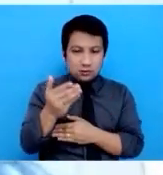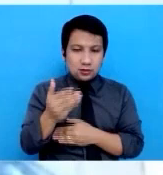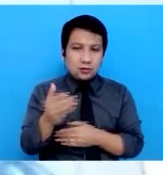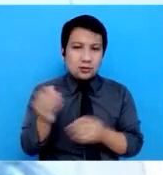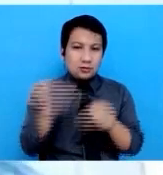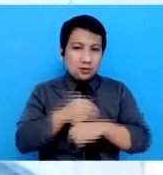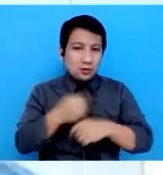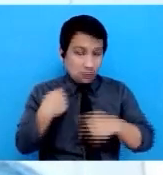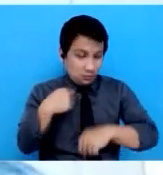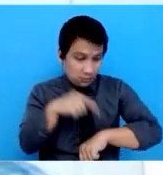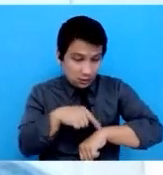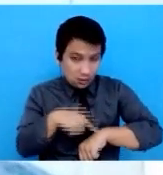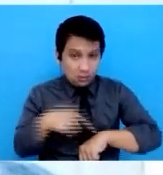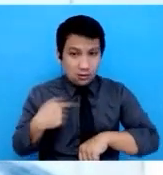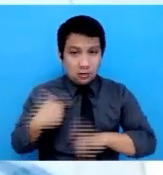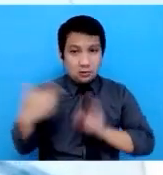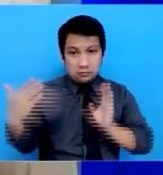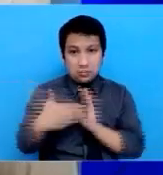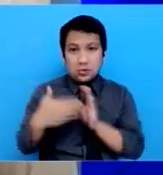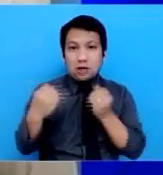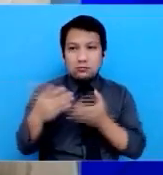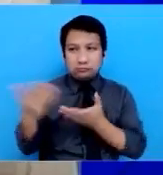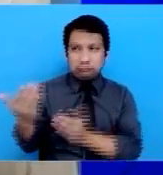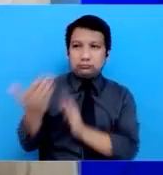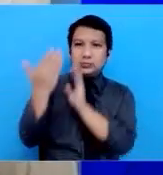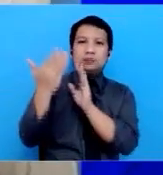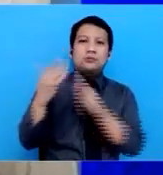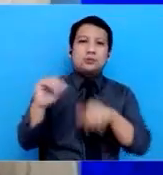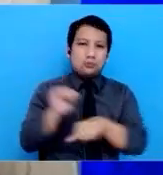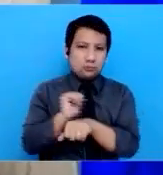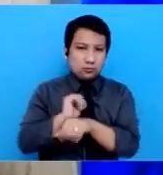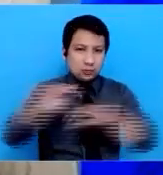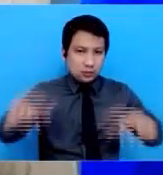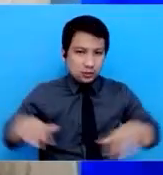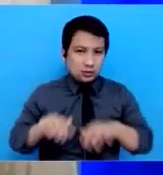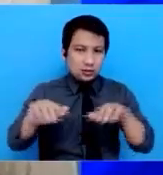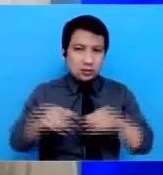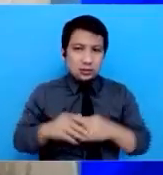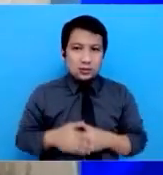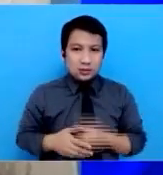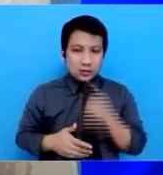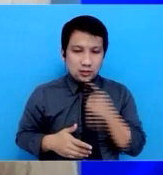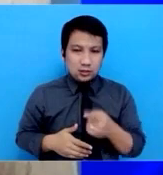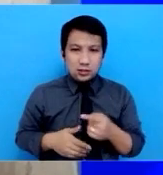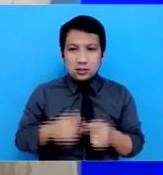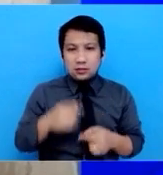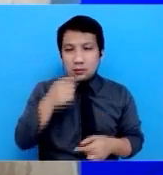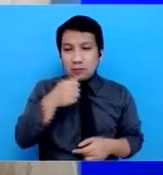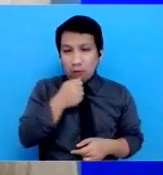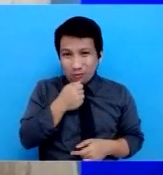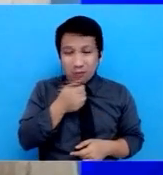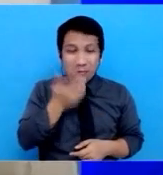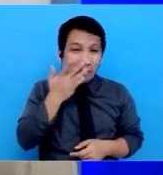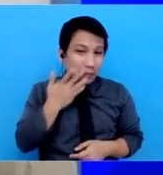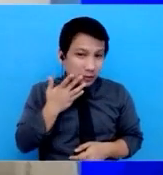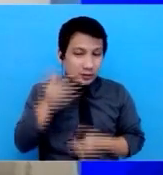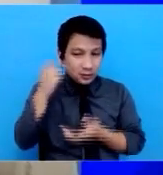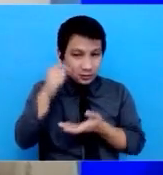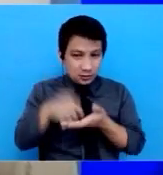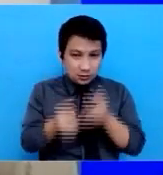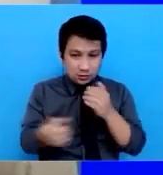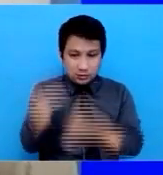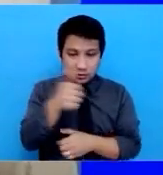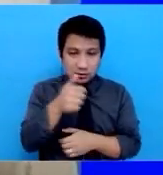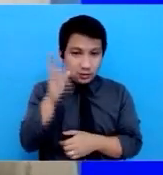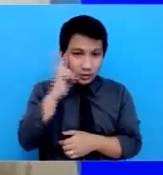or harapin mo yung tambak na trabaho. May ubot sipon din si Alliance of Concerned Teachers Secretary General Raymond